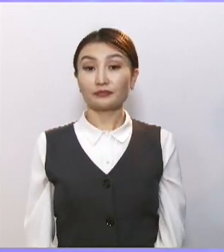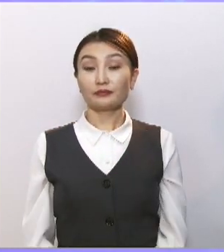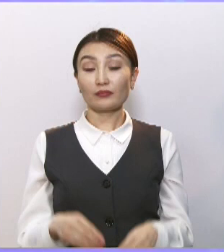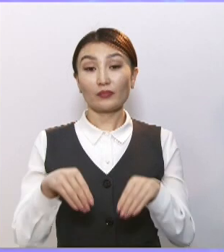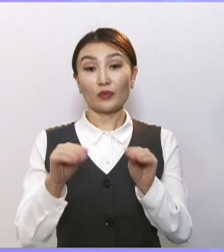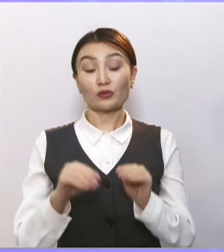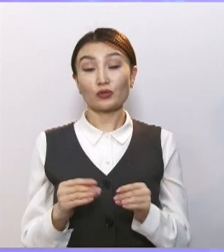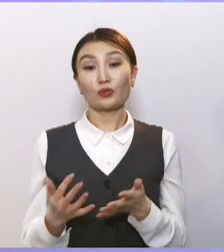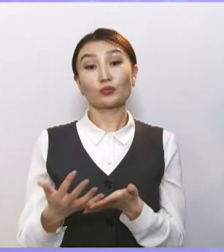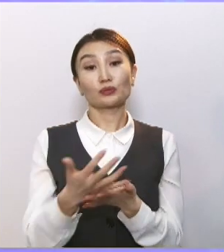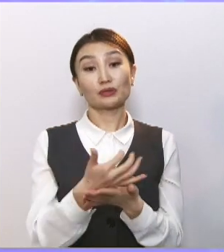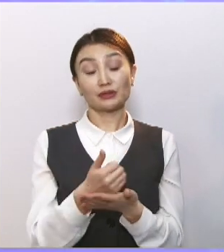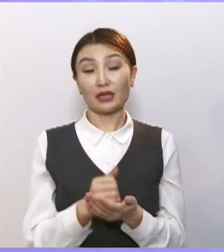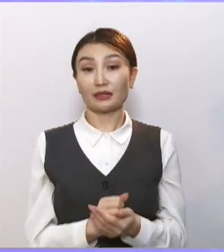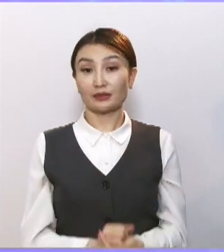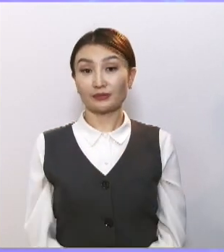Төшөгүн жыйнайт.